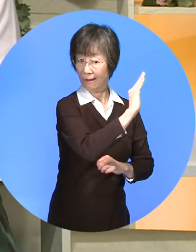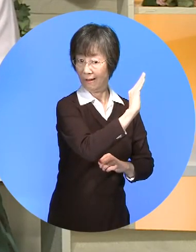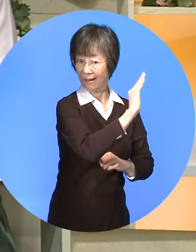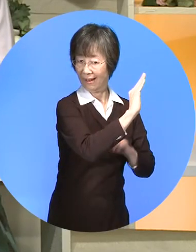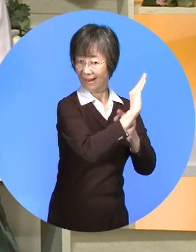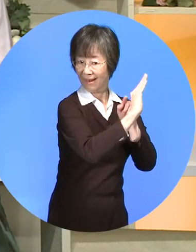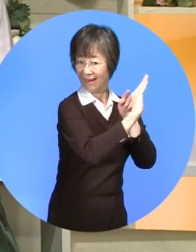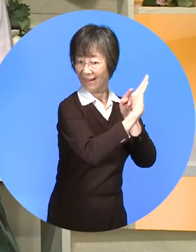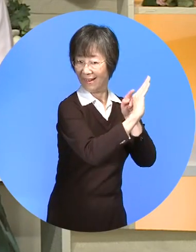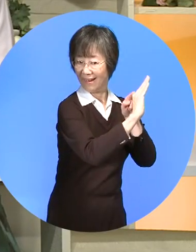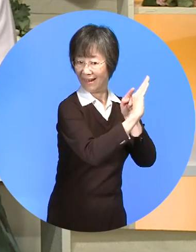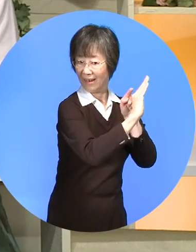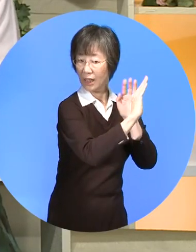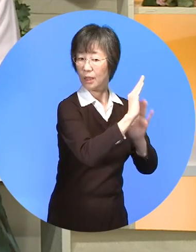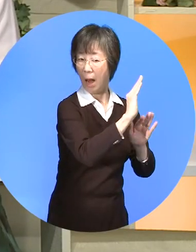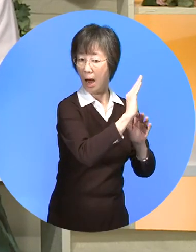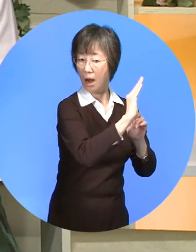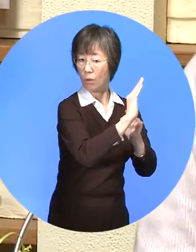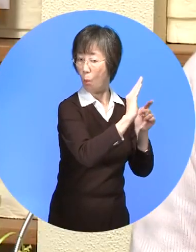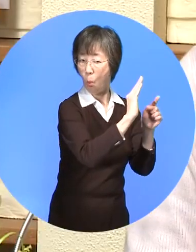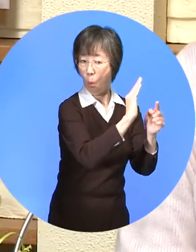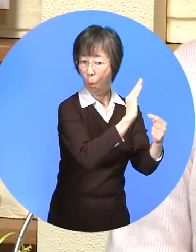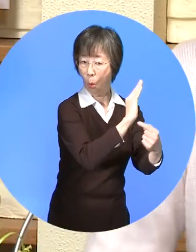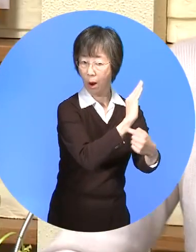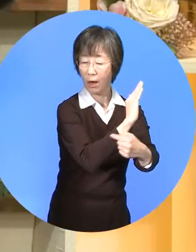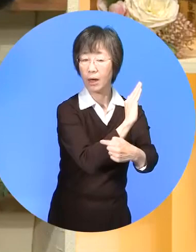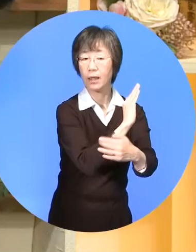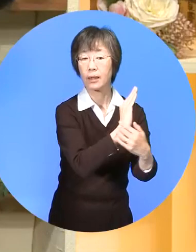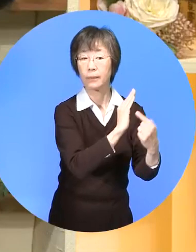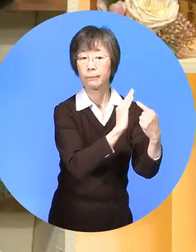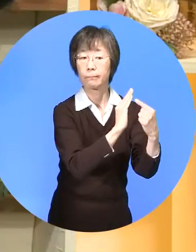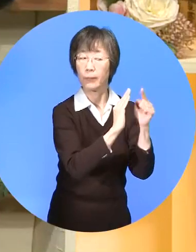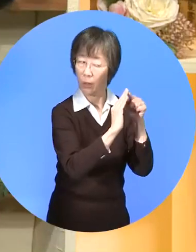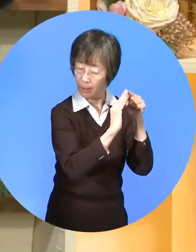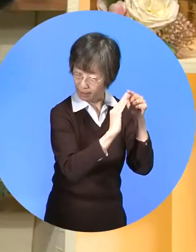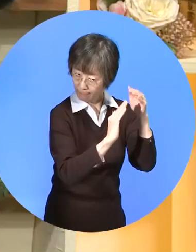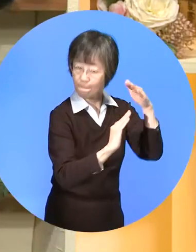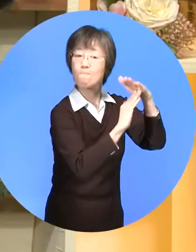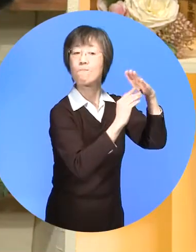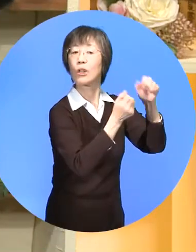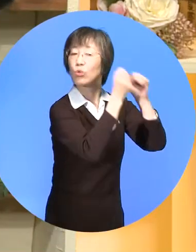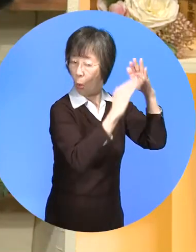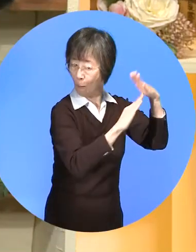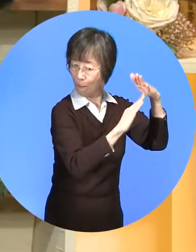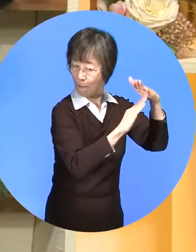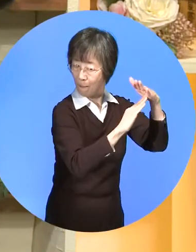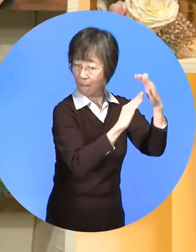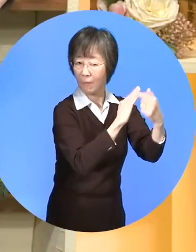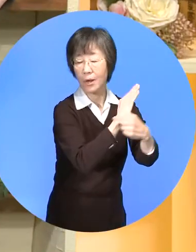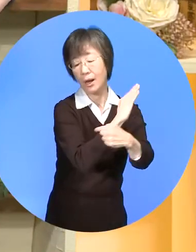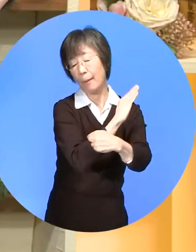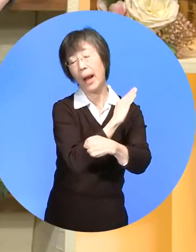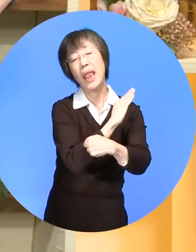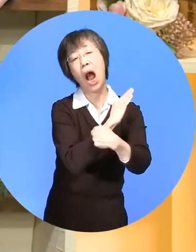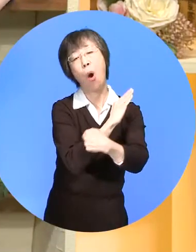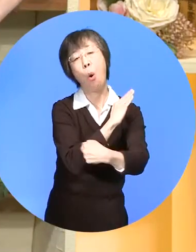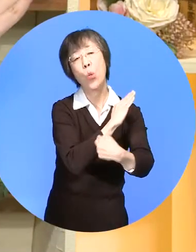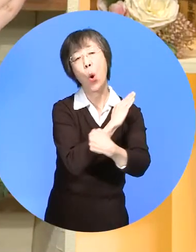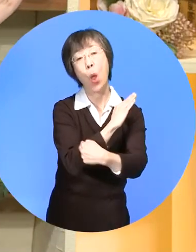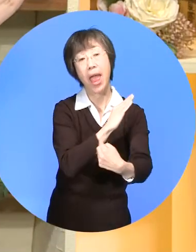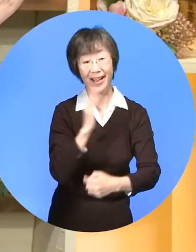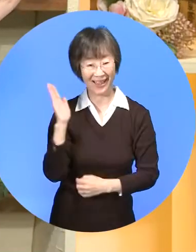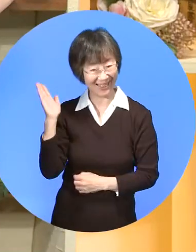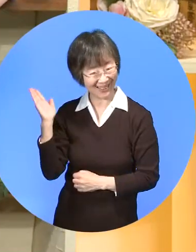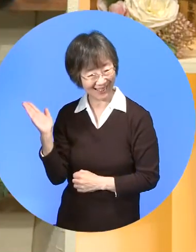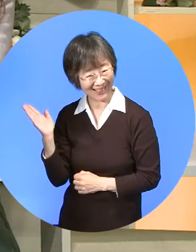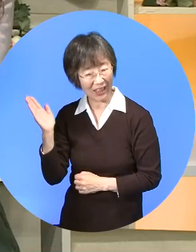木戸さん、 はい、 ここ優勝ね、 はい、 今どこでしたっけ。ガンバ大阪、 ガンバ大阪はこう上がっていくんですけど、うん、今のところまだこの辺です、はい、 ここですね まだこ